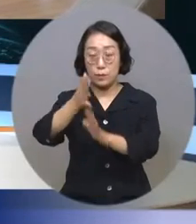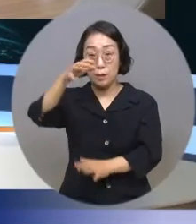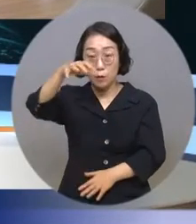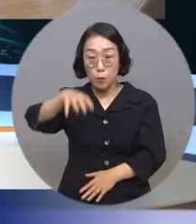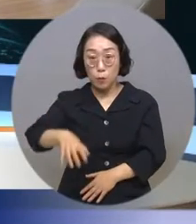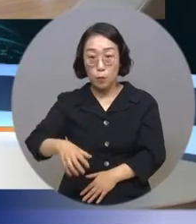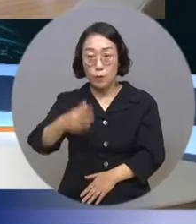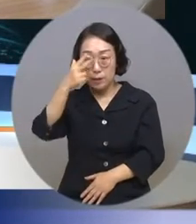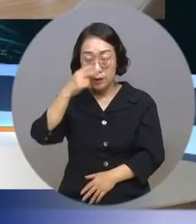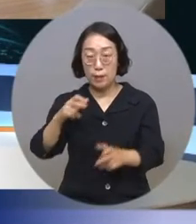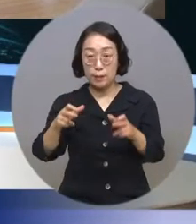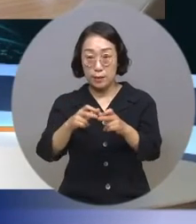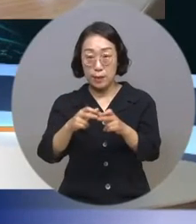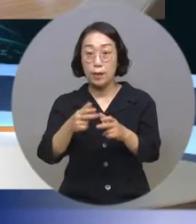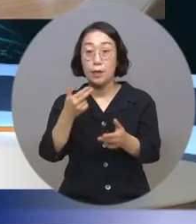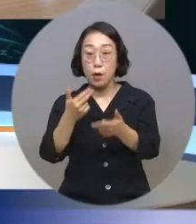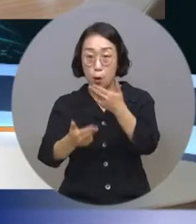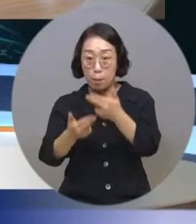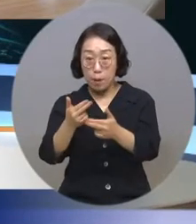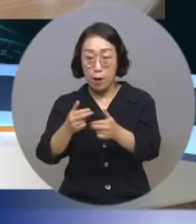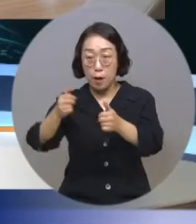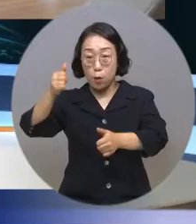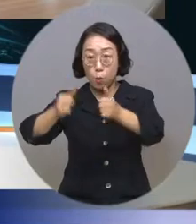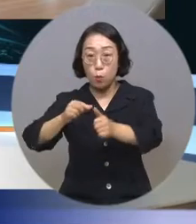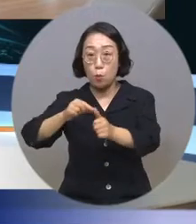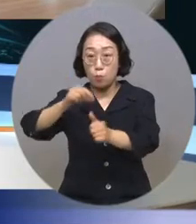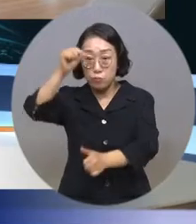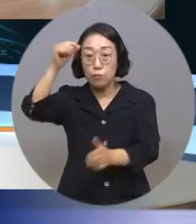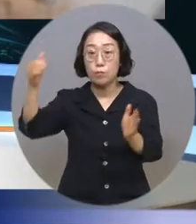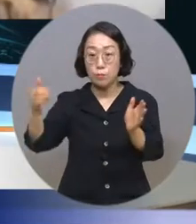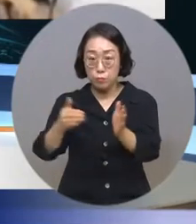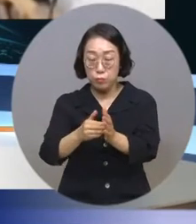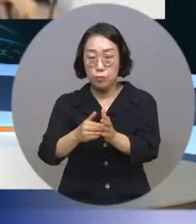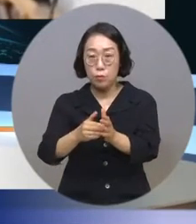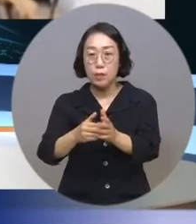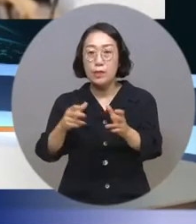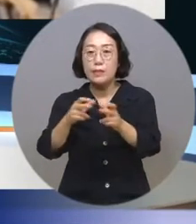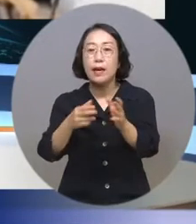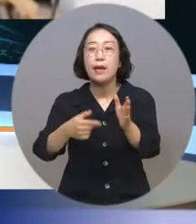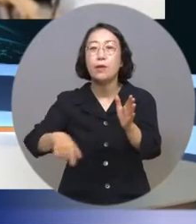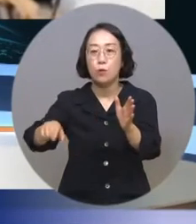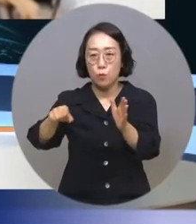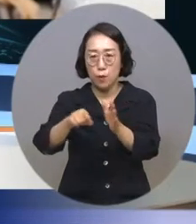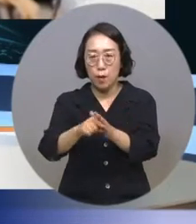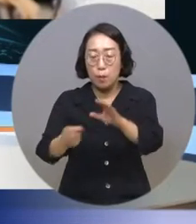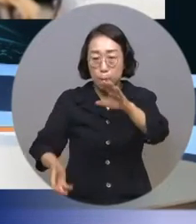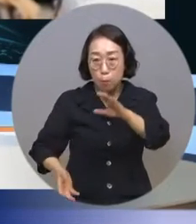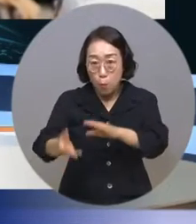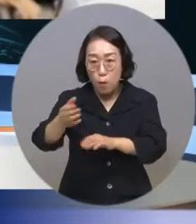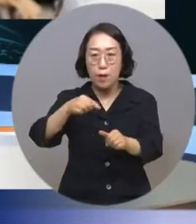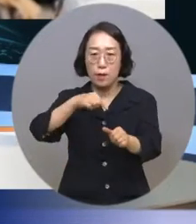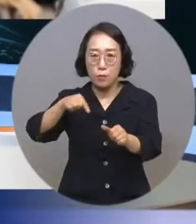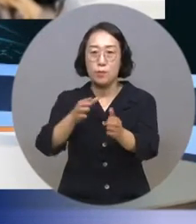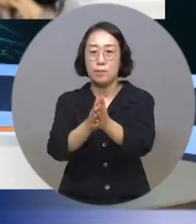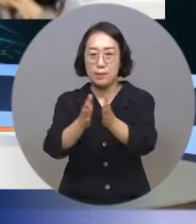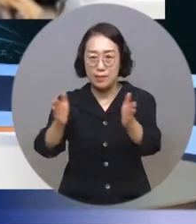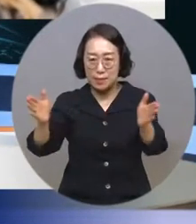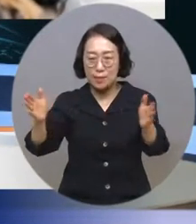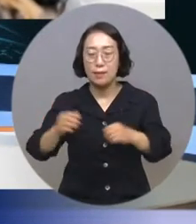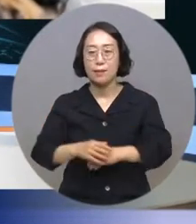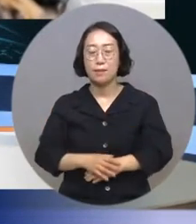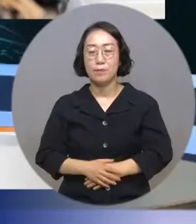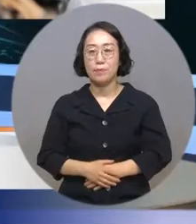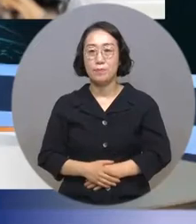순천시각장애인협회가 전라남도 공모사업에 최종 선정돼 시각장애인들을 위한 볼링교실을 운영할 수 있게 됐습니다. 자세한